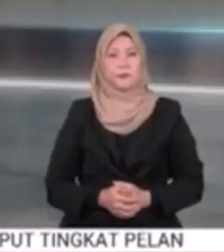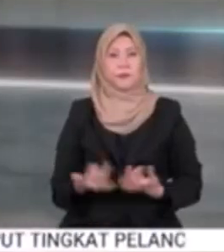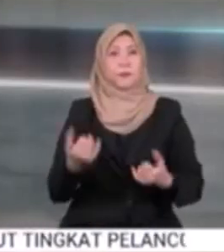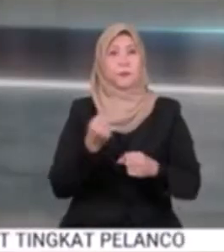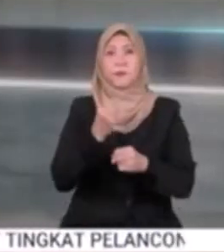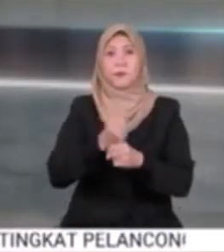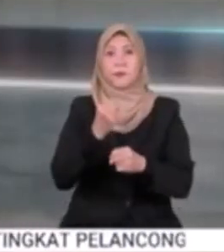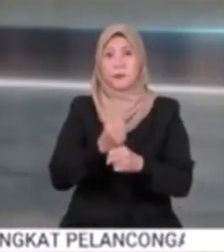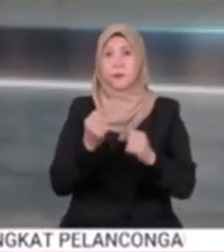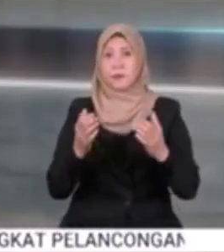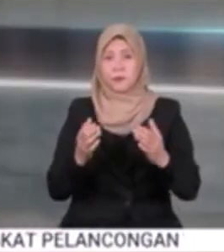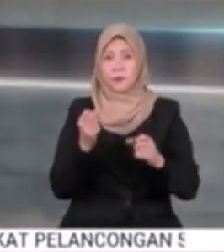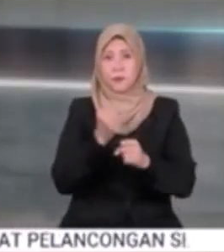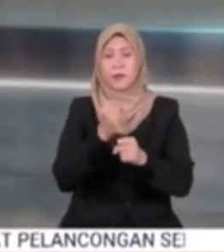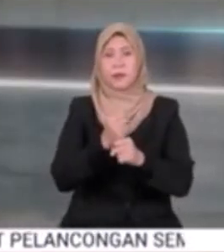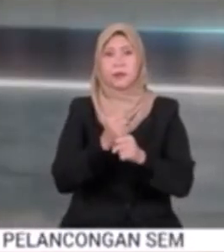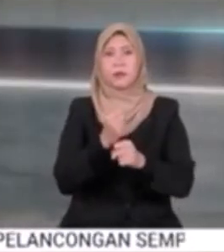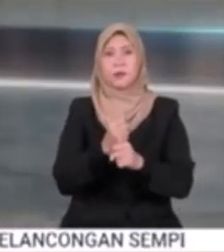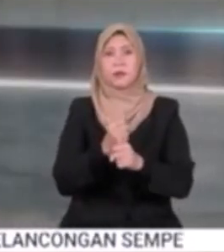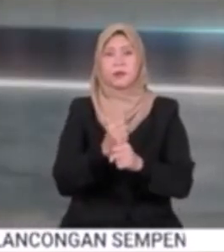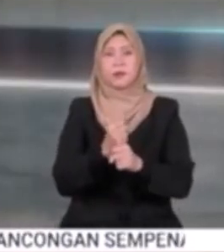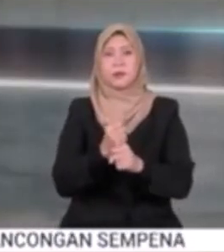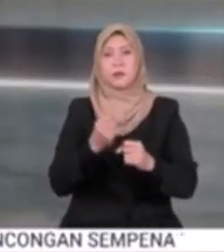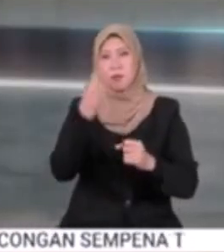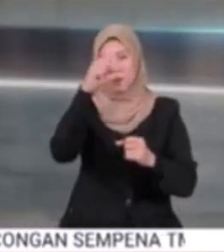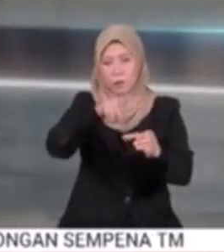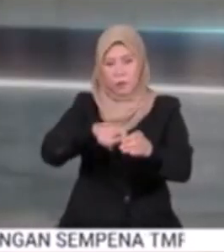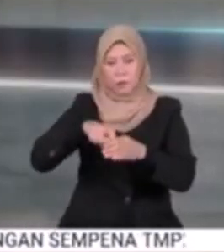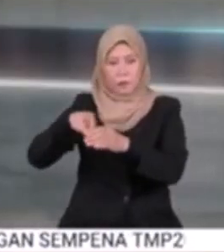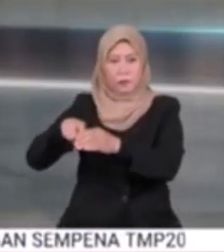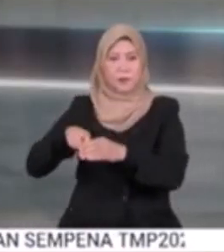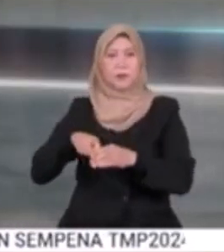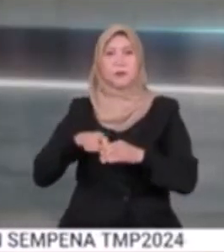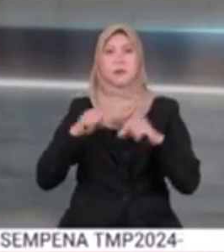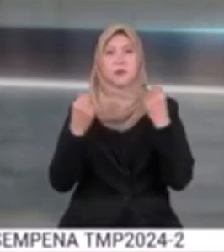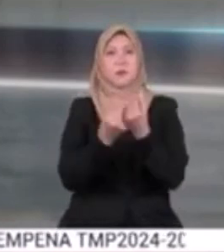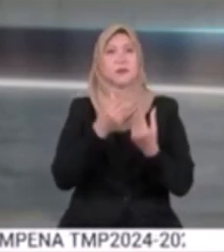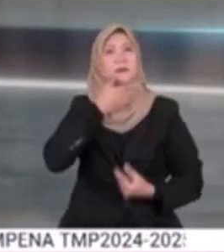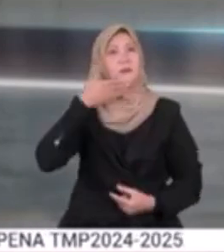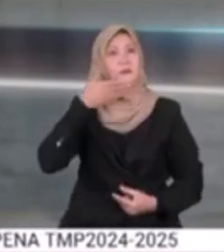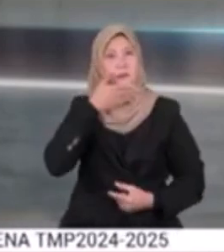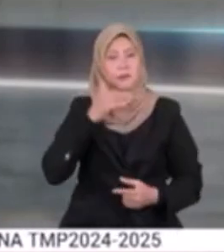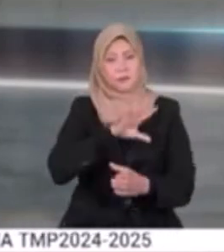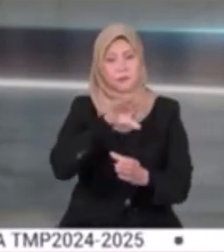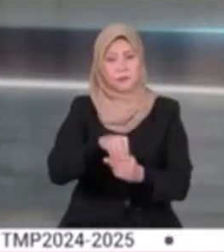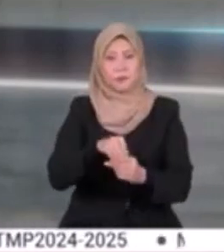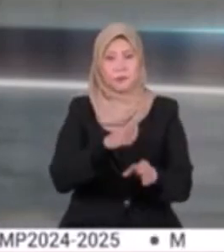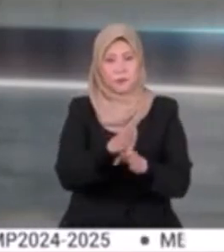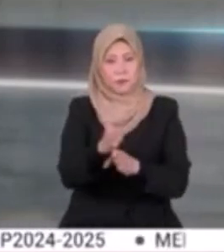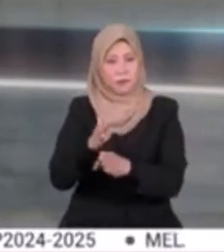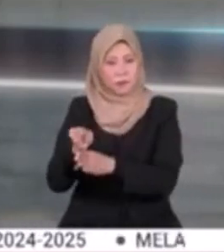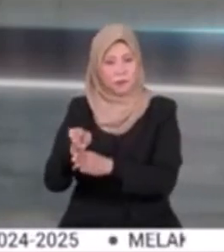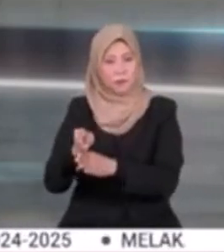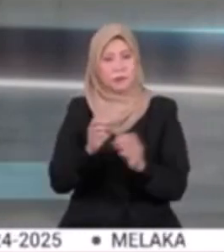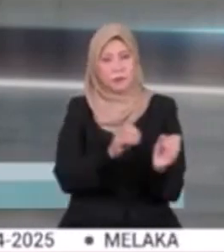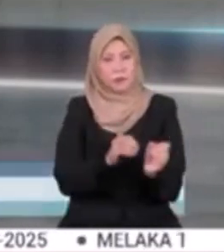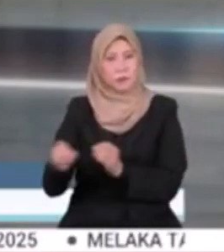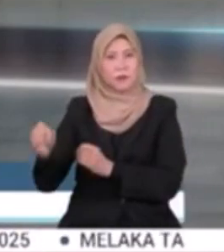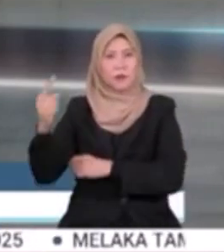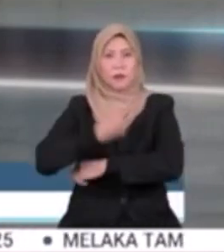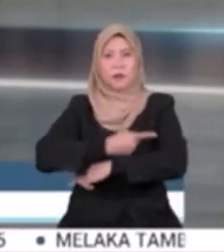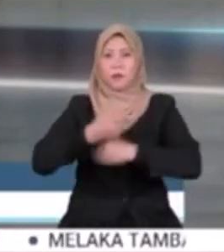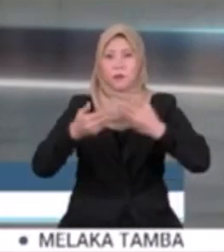Potensi kejayaan geomatik perlu disebar secara meluas dalam usaha menarik minat masyarakat terutama golongan muda mencuburi bidang tersebut. Penganjuran program seperti